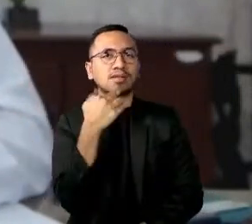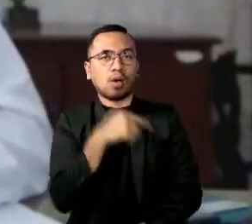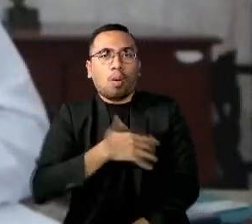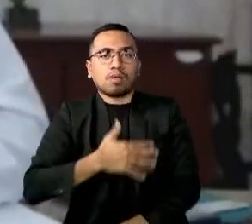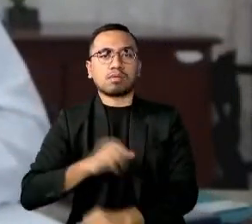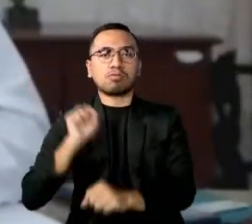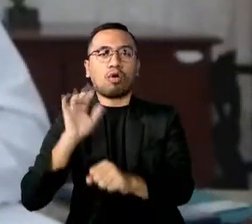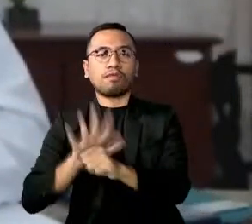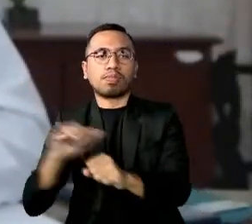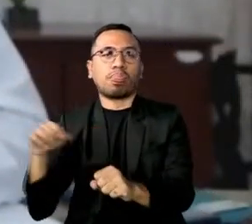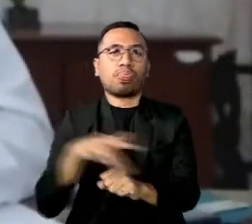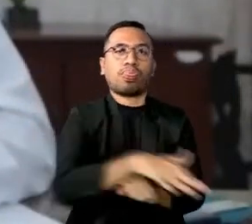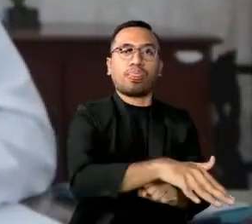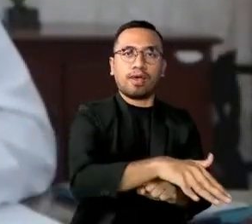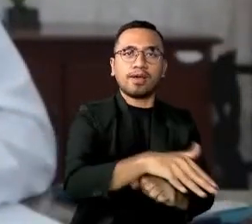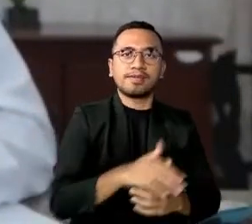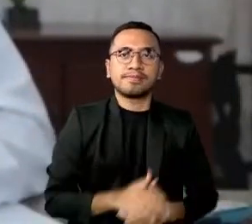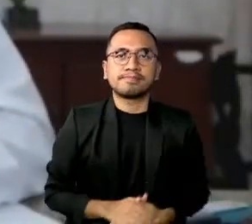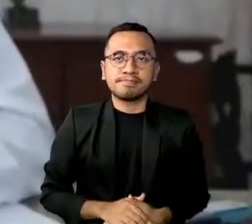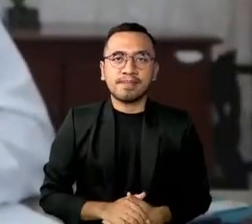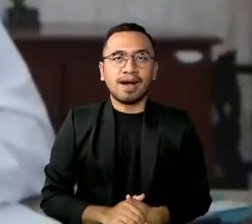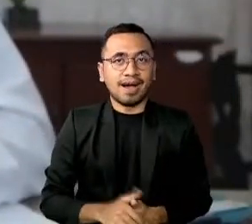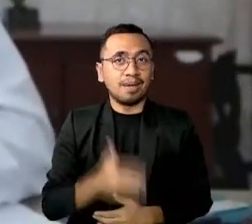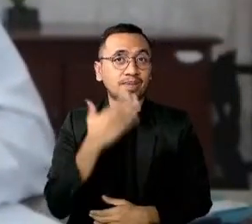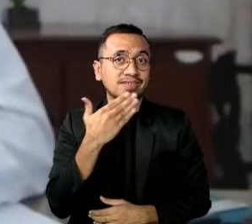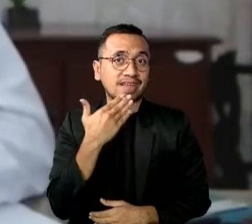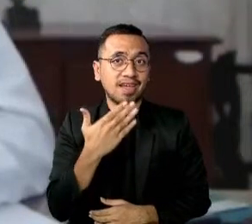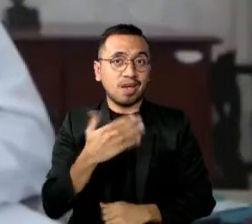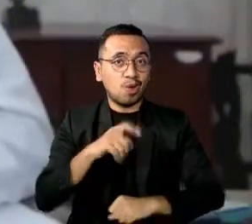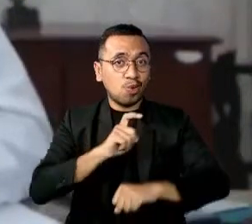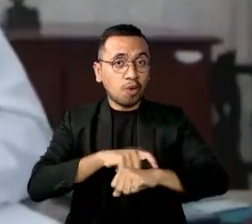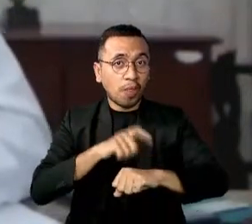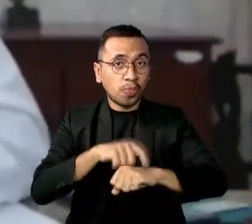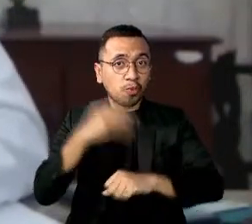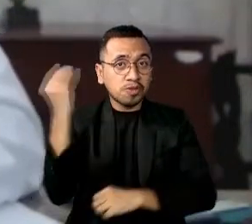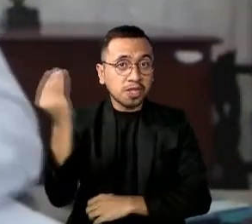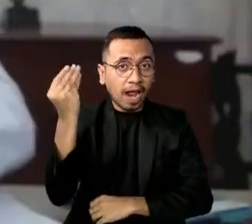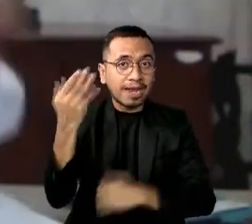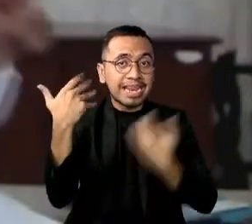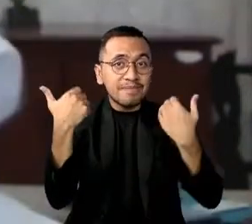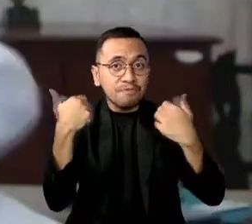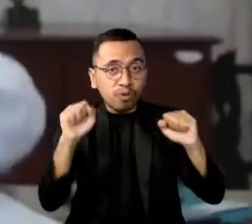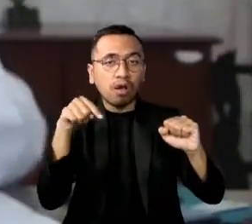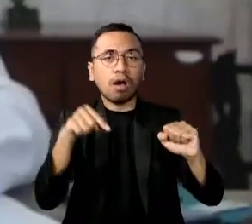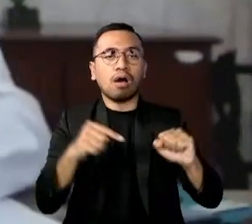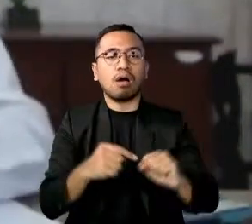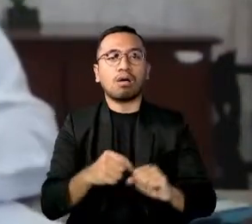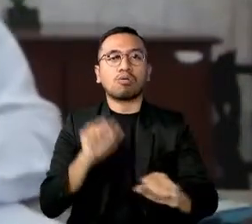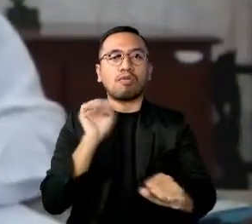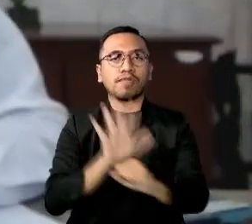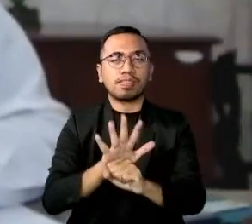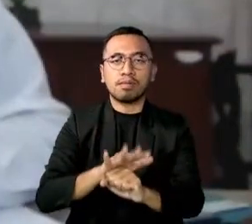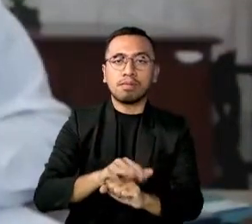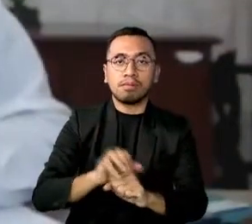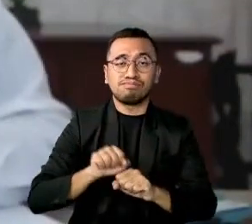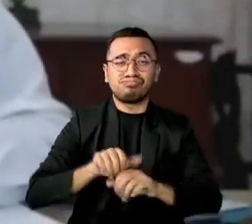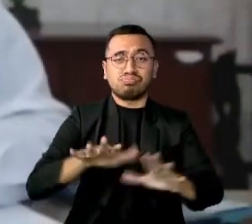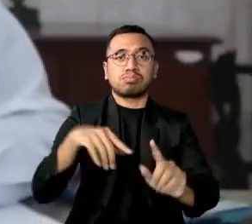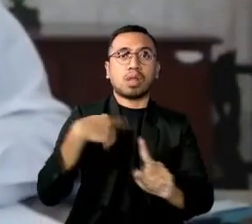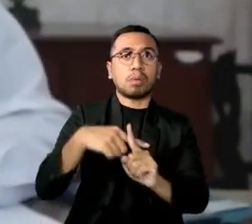disini Pada saat-saat liburan angkanya jadi tinggi sekali sesungguhnya begini ya